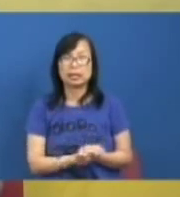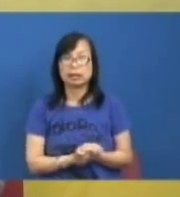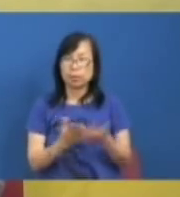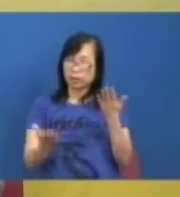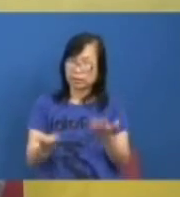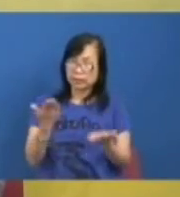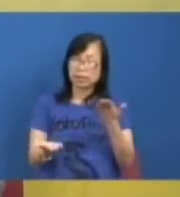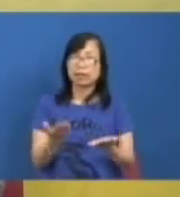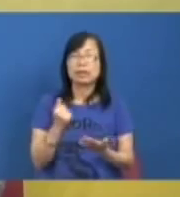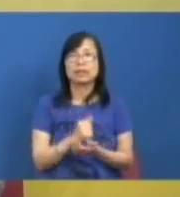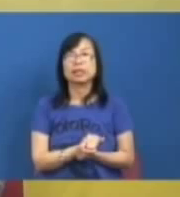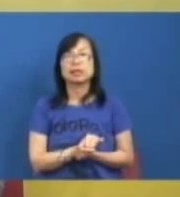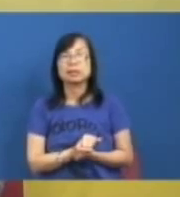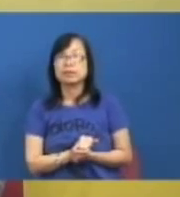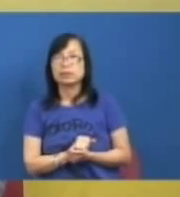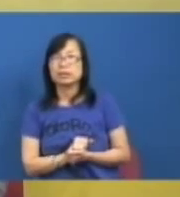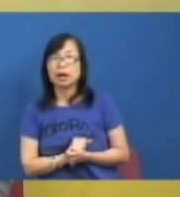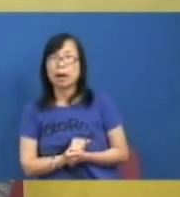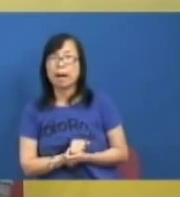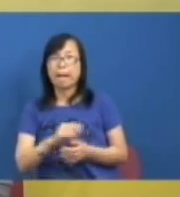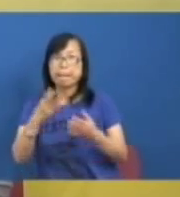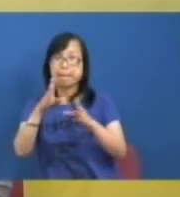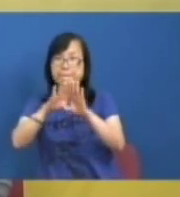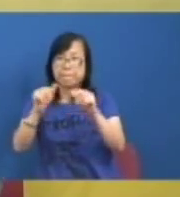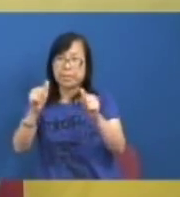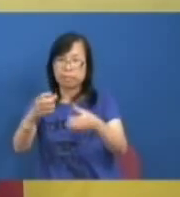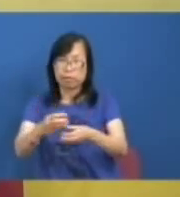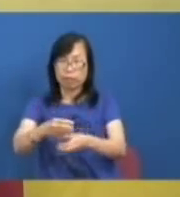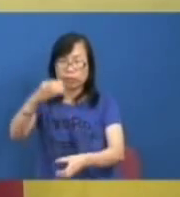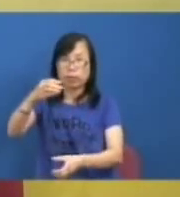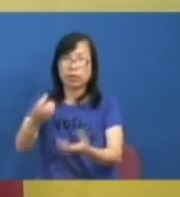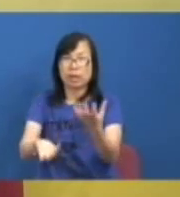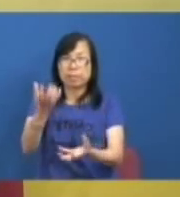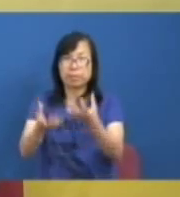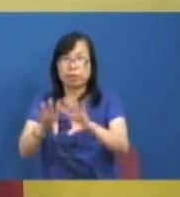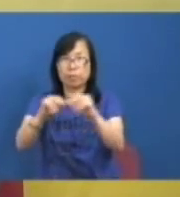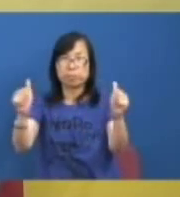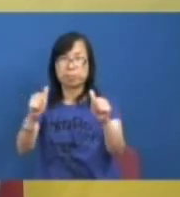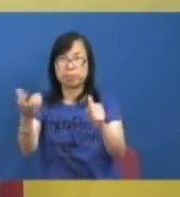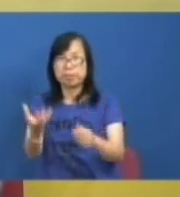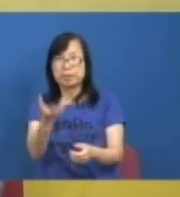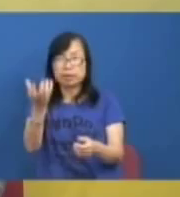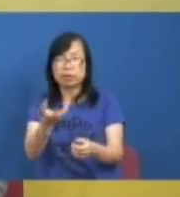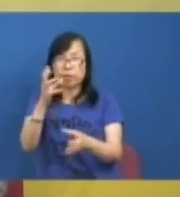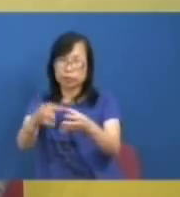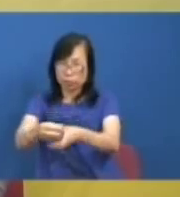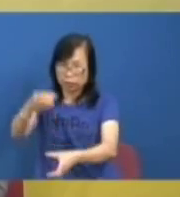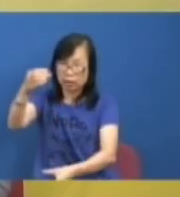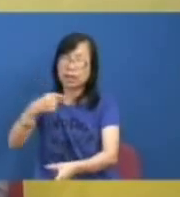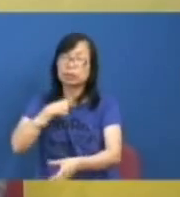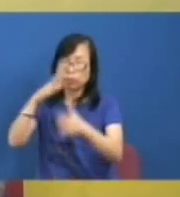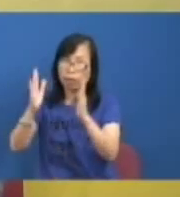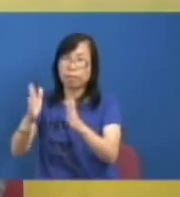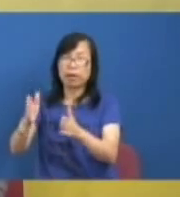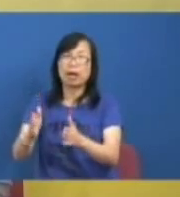啲呢個滅火筒啦，咁我覺得呢啲最基本嘅，我覺得都可以安排啦。咁天台有一個